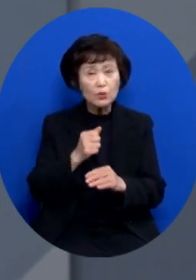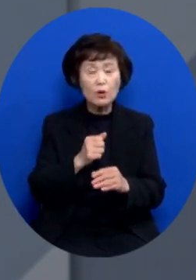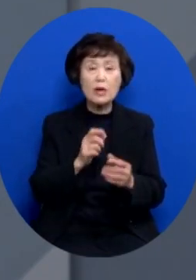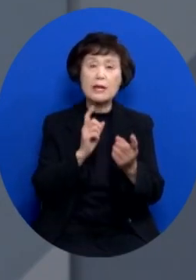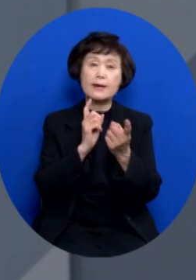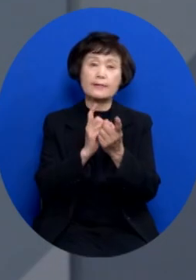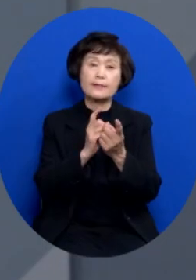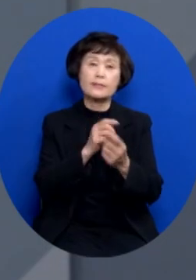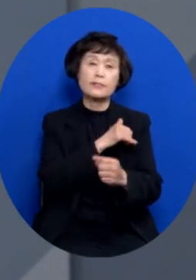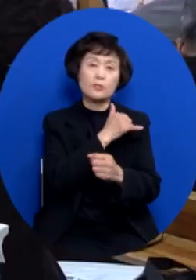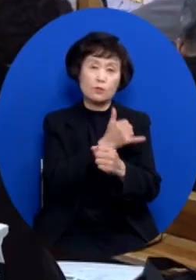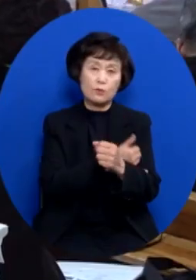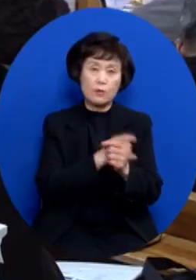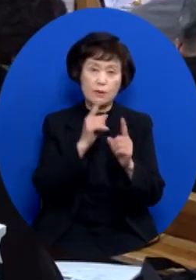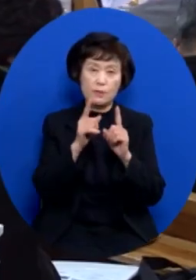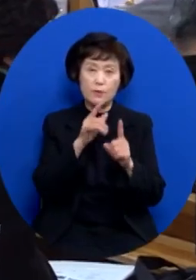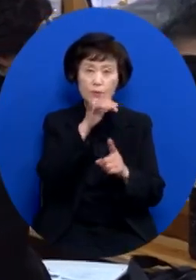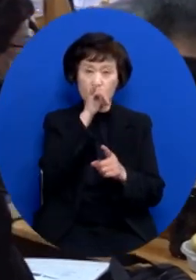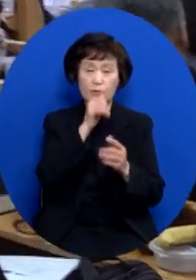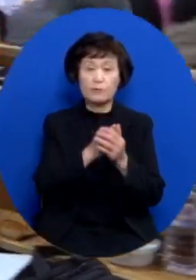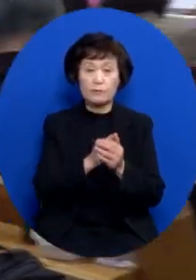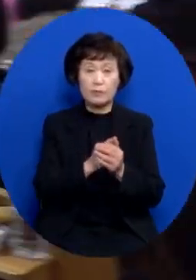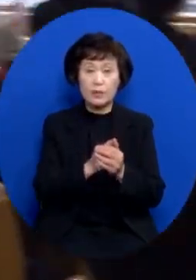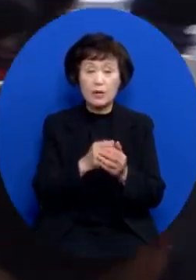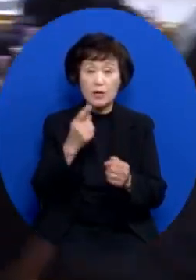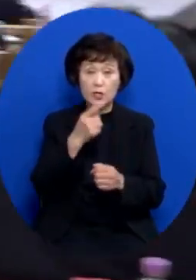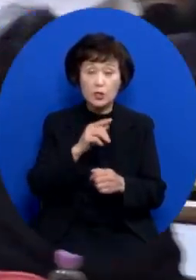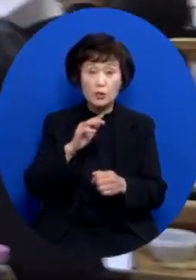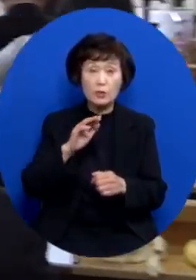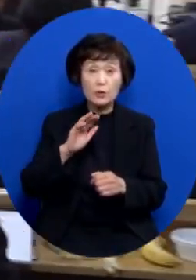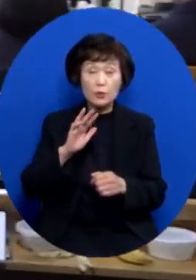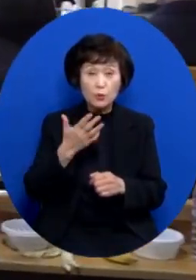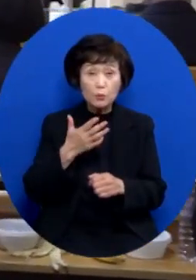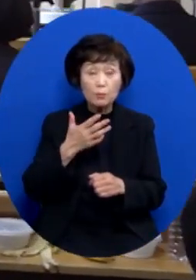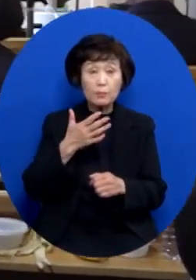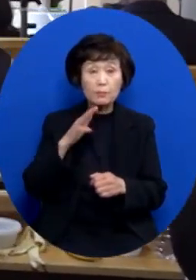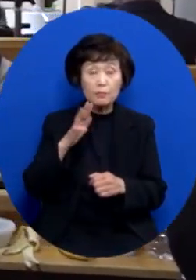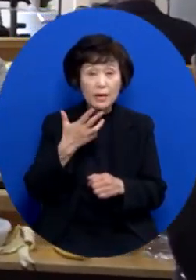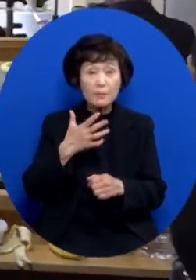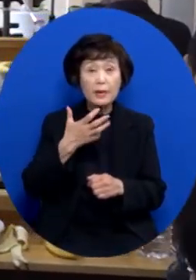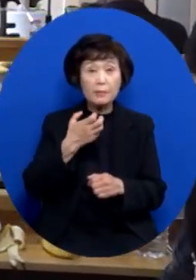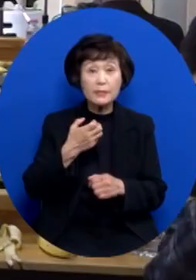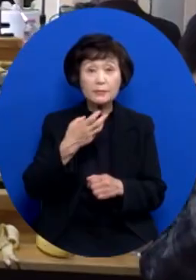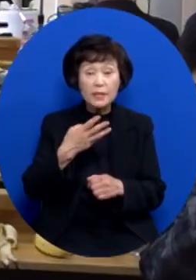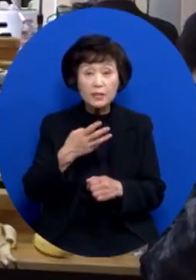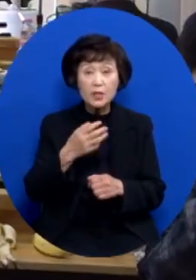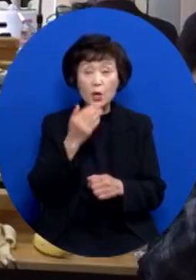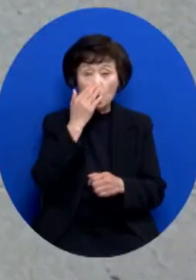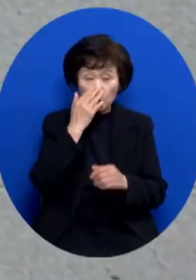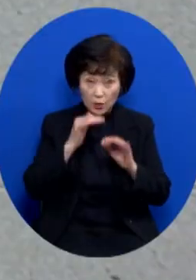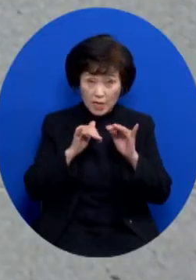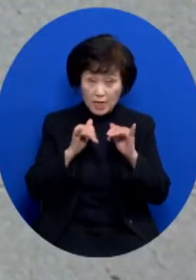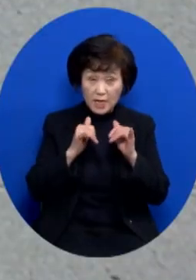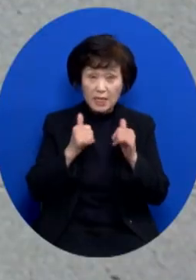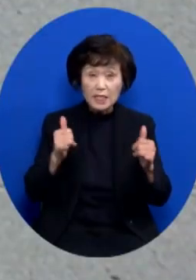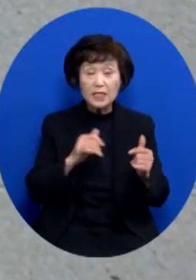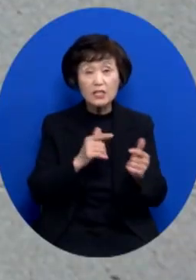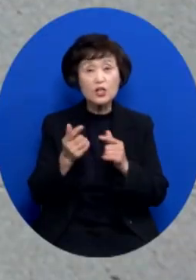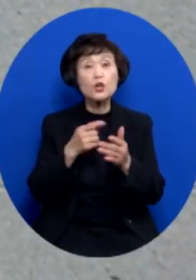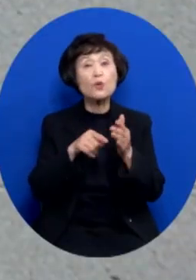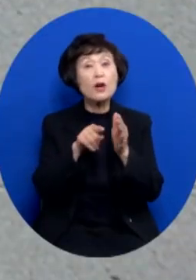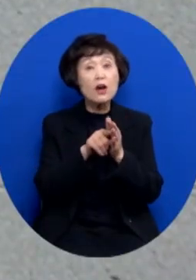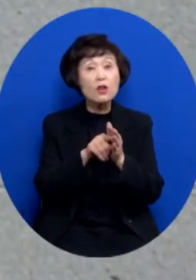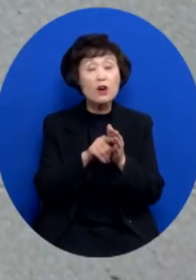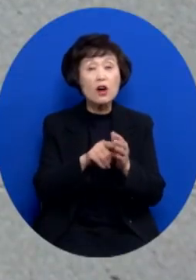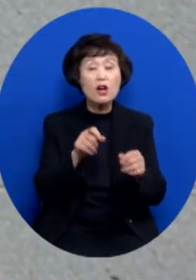상대적 인권이라고 그래요. 이 상대적 인권의 기원은 1844년에 칼 마크스가 유대인을 위하여라는 그 책에서 특정